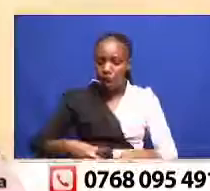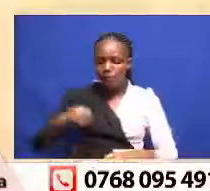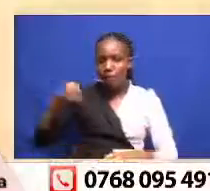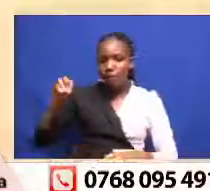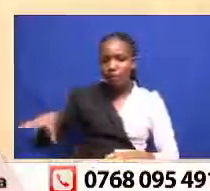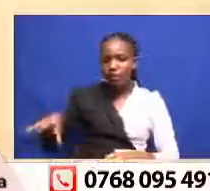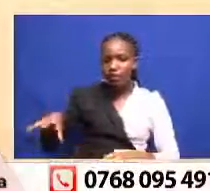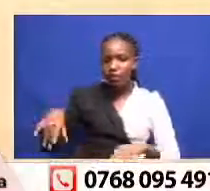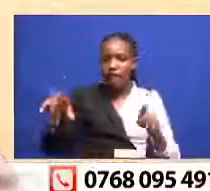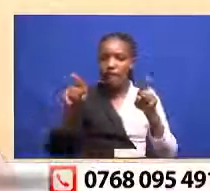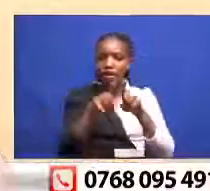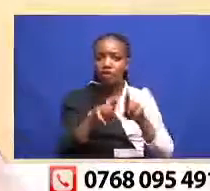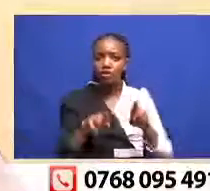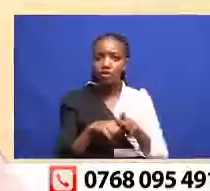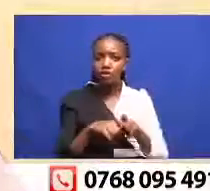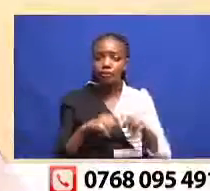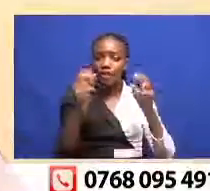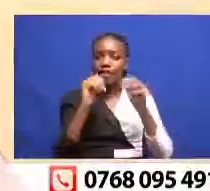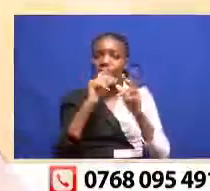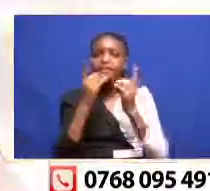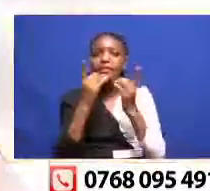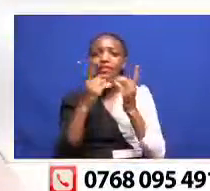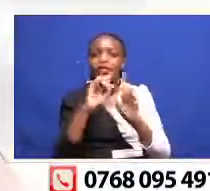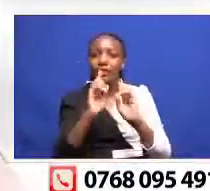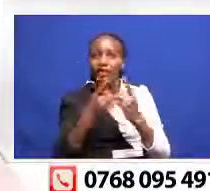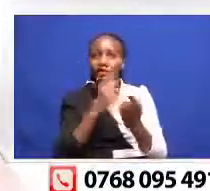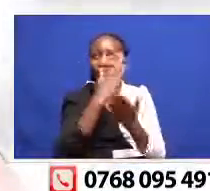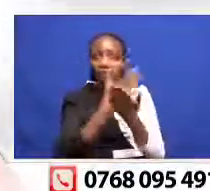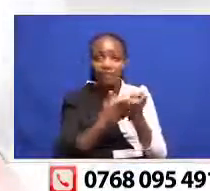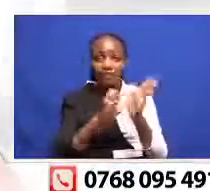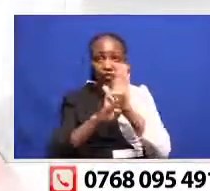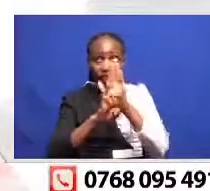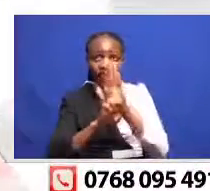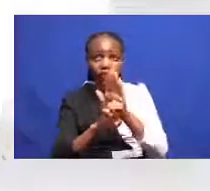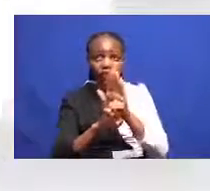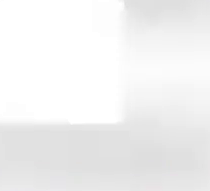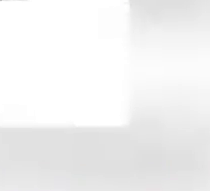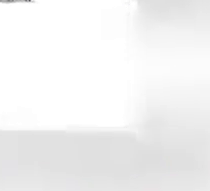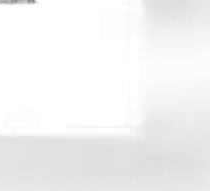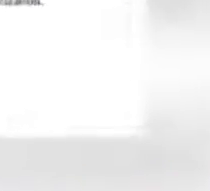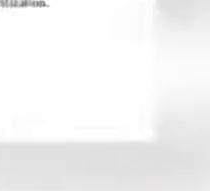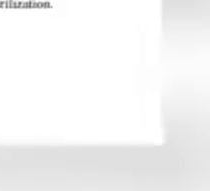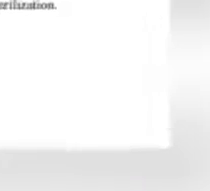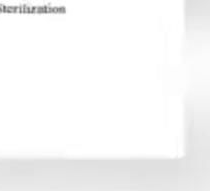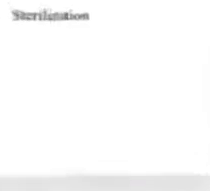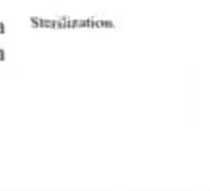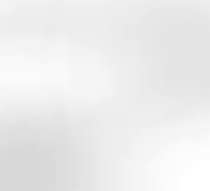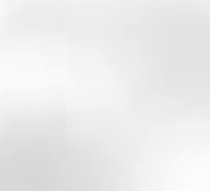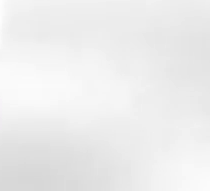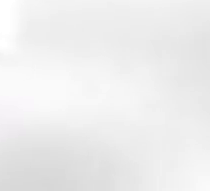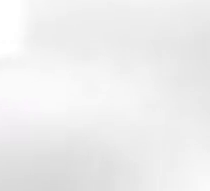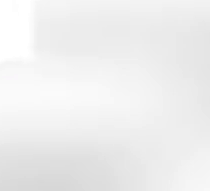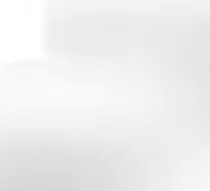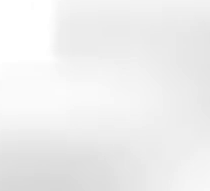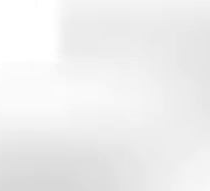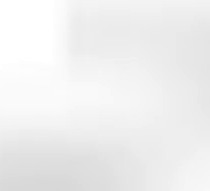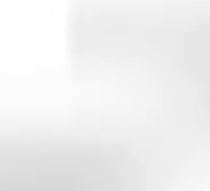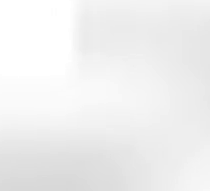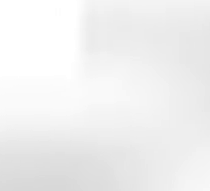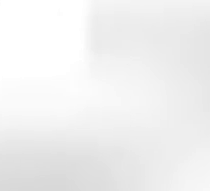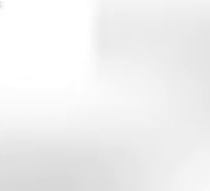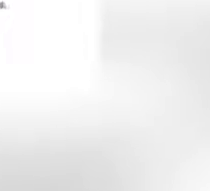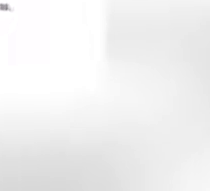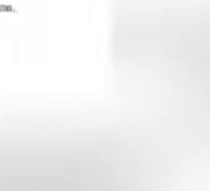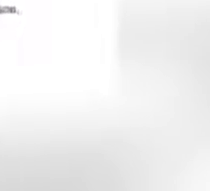mimba. Kwa kina mswada huo unajadili vipengele vingine vikiwemo usalama wa kina mama wanapojifungua na upangaji